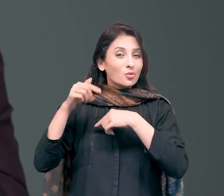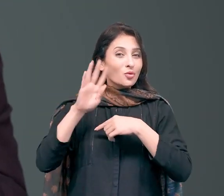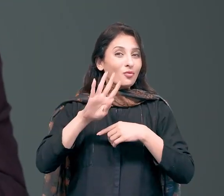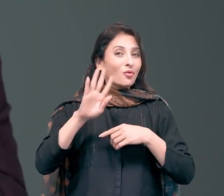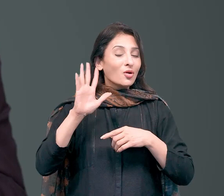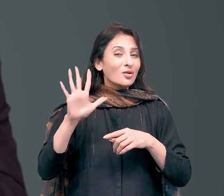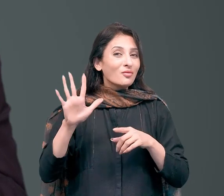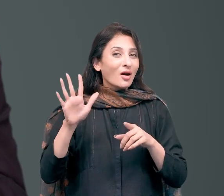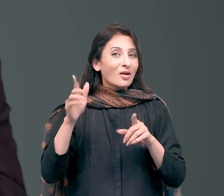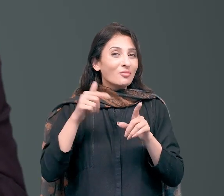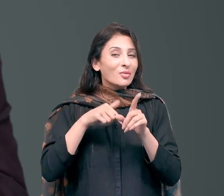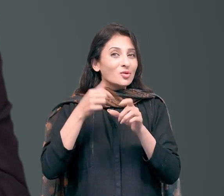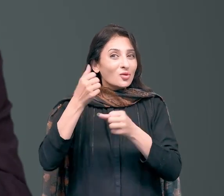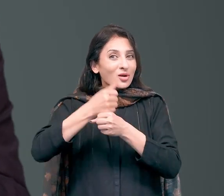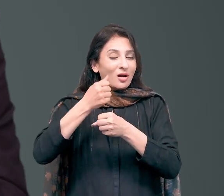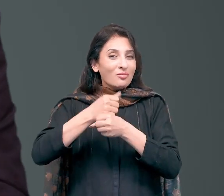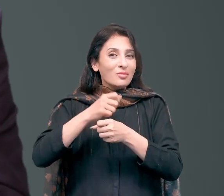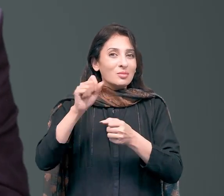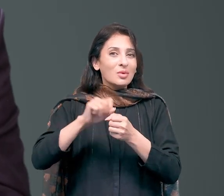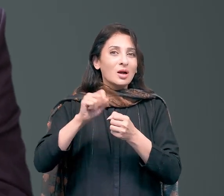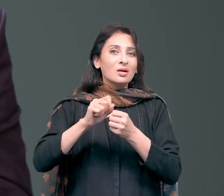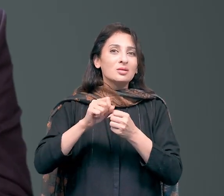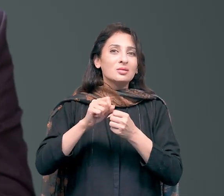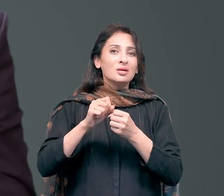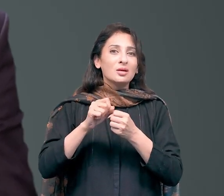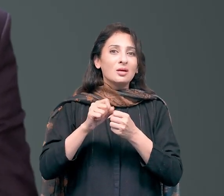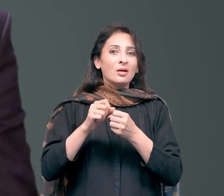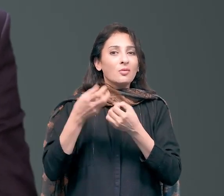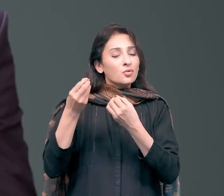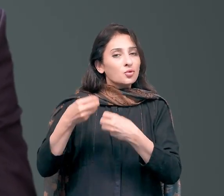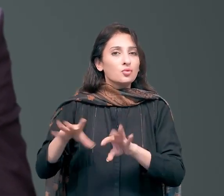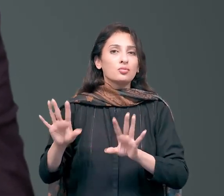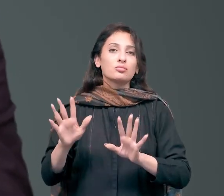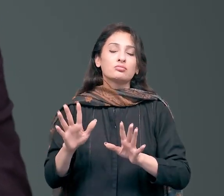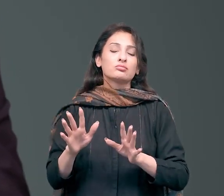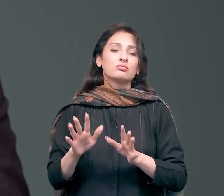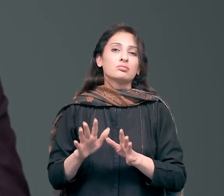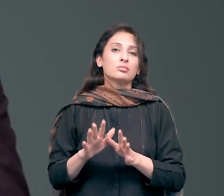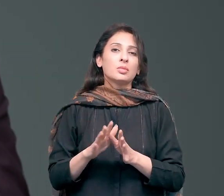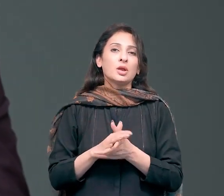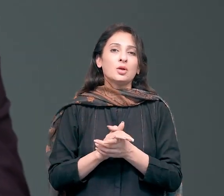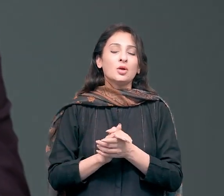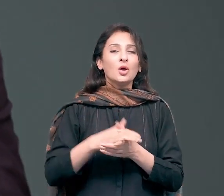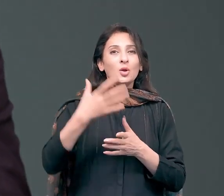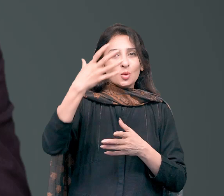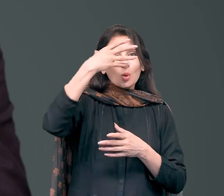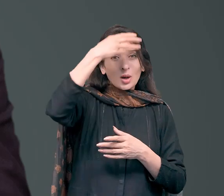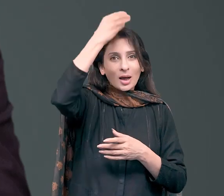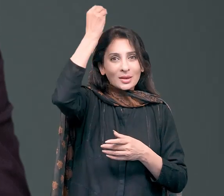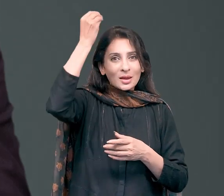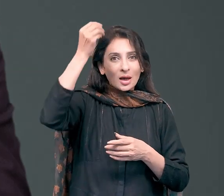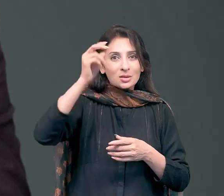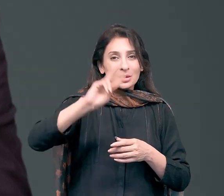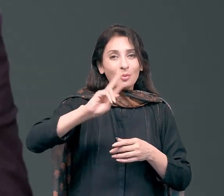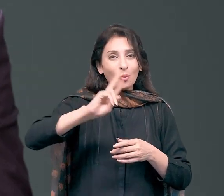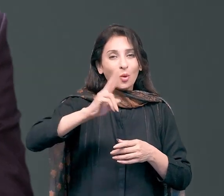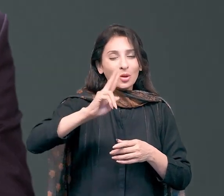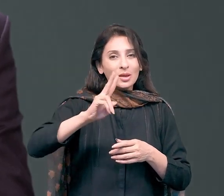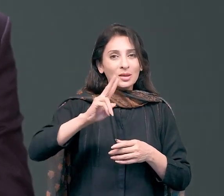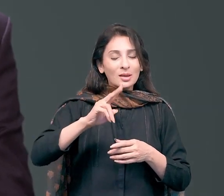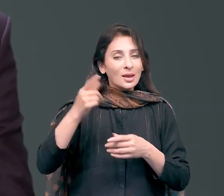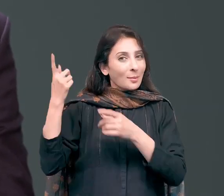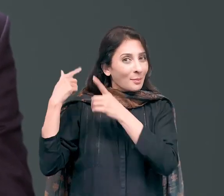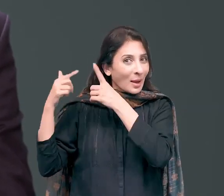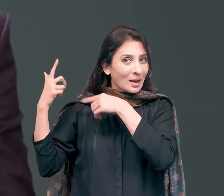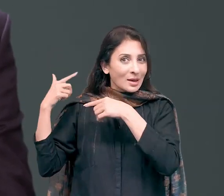تھی 45 میں، وہ نہیں بنی۔ جب وہ بات بھی معمولی سی تھی، معمولی یہ بات تھی کہ قائد اعظم یہ